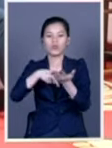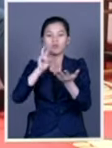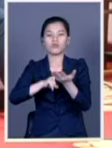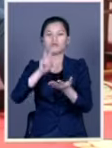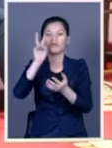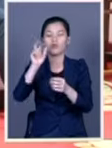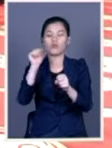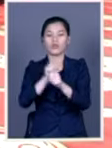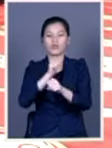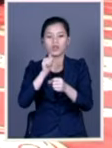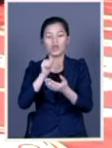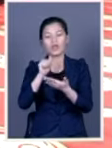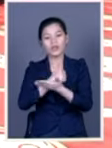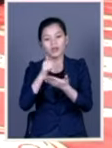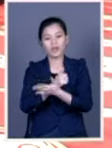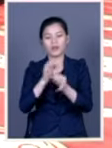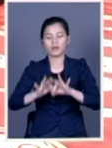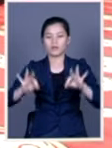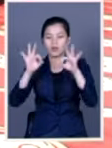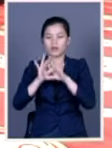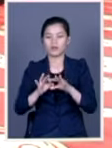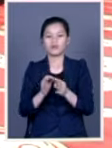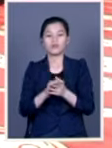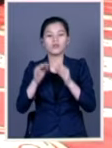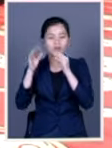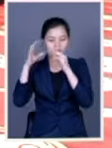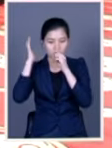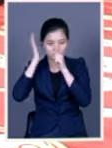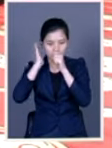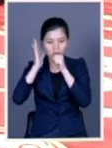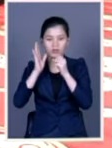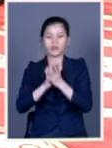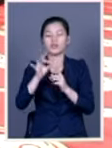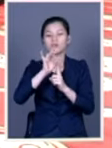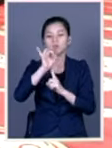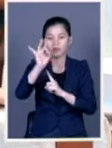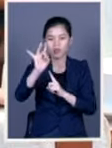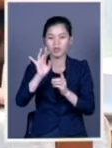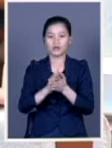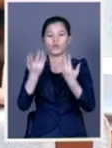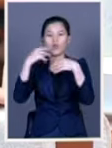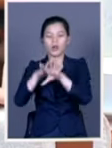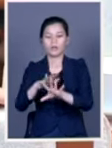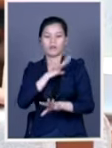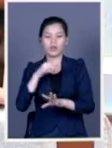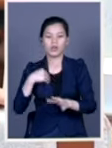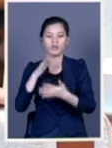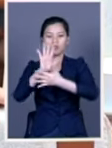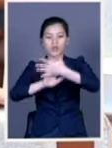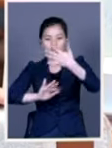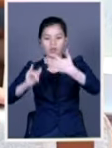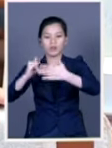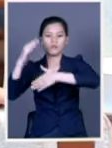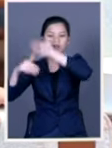คือแถลงการร่วมกองประชุมสุดยอดอนุภาคพื้นแม่น้ำโขงครั้งที่8และยุทธศาสตร์นวัตกรรมเพื่อการพัฒนาฮอด